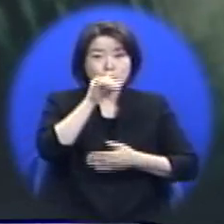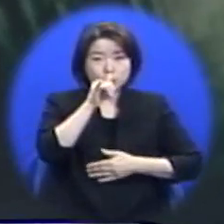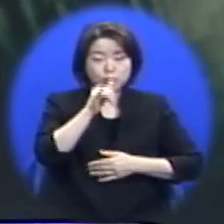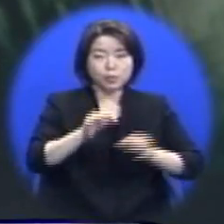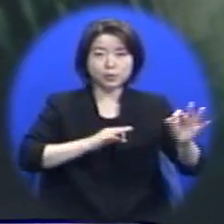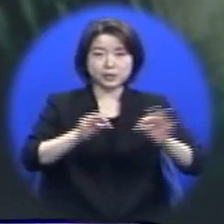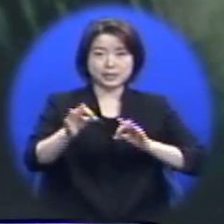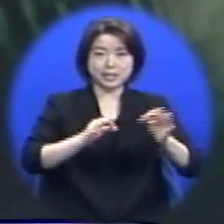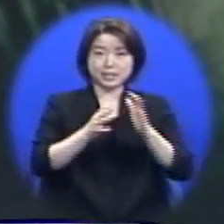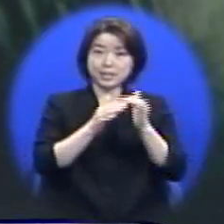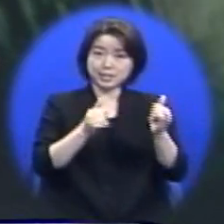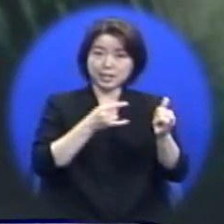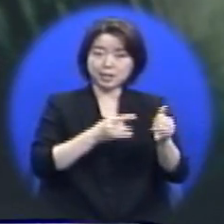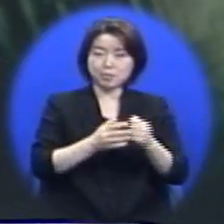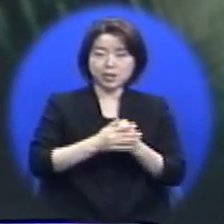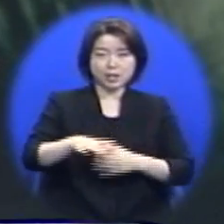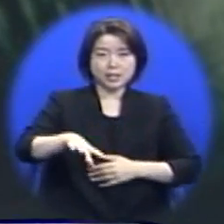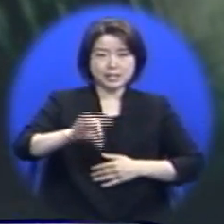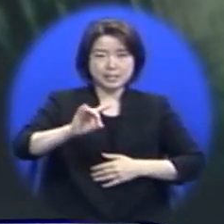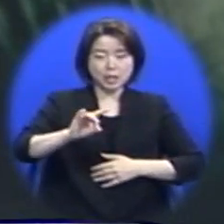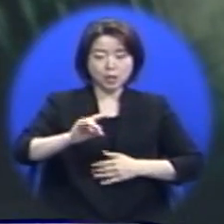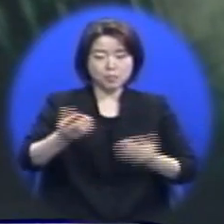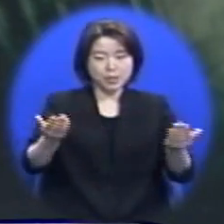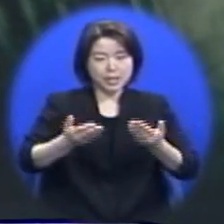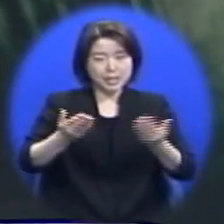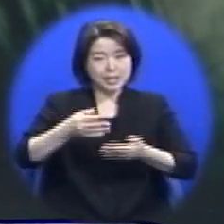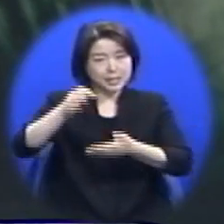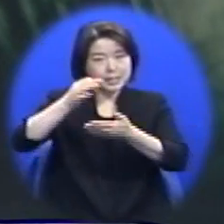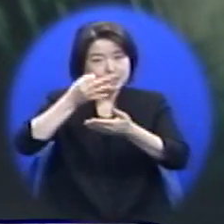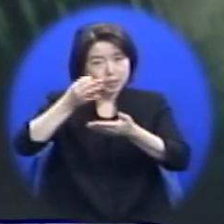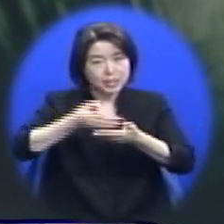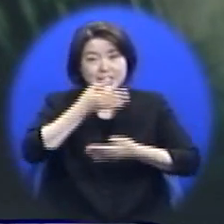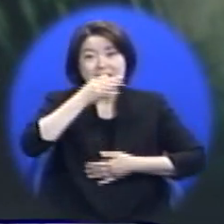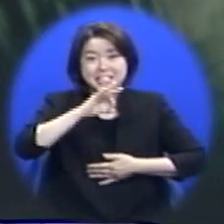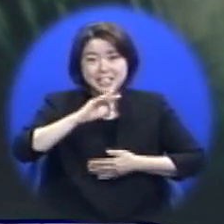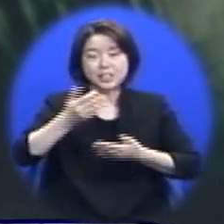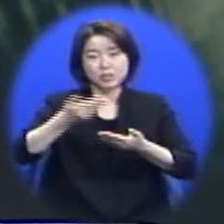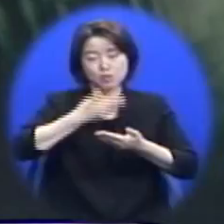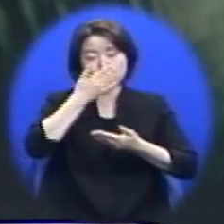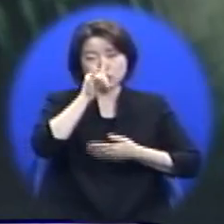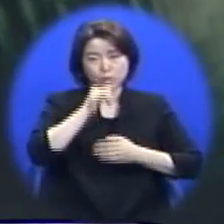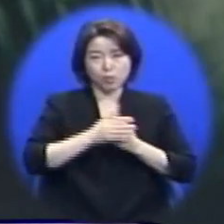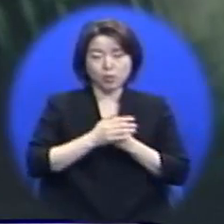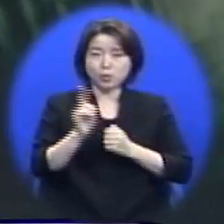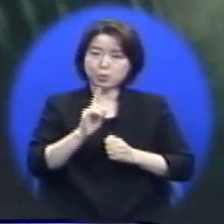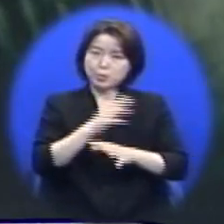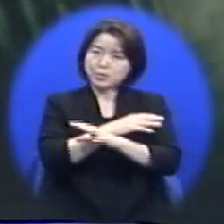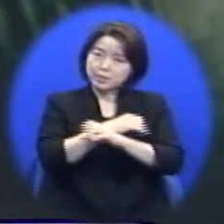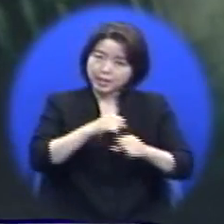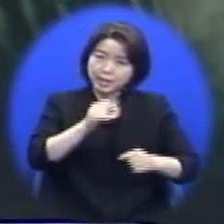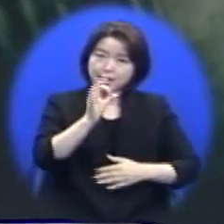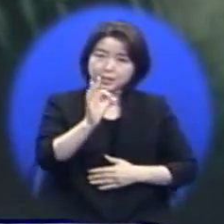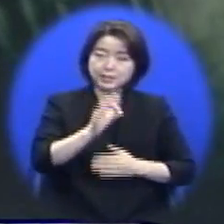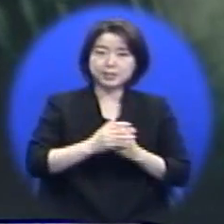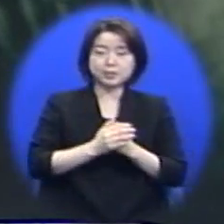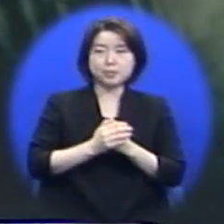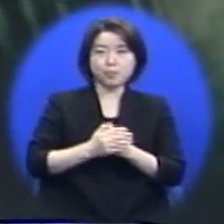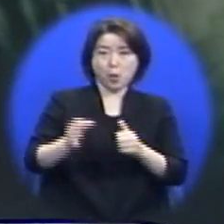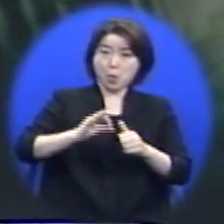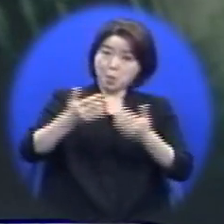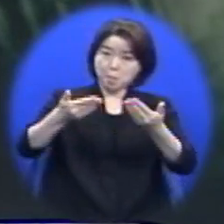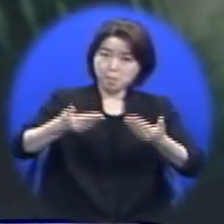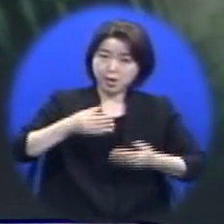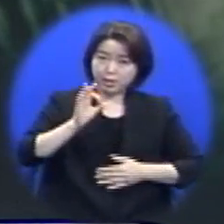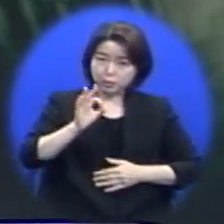장사하는 사람에게는 첫 영업 이익일 수도 있겠고, 또는 무슨 계약금이나, 또는 무슨